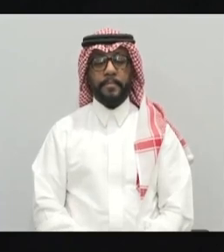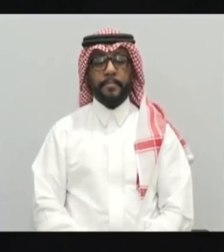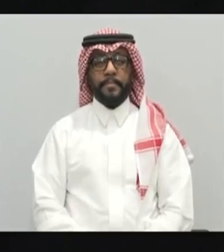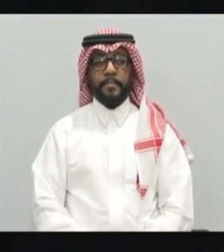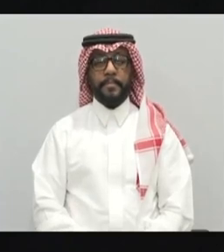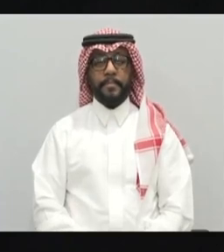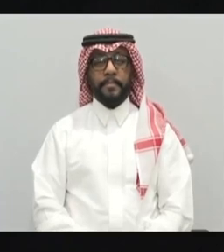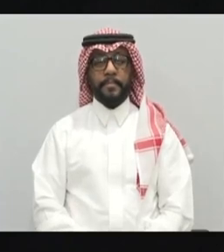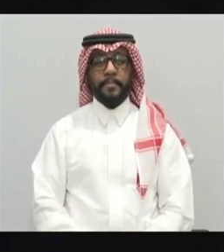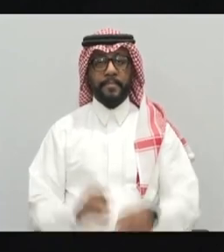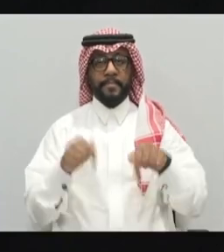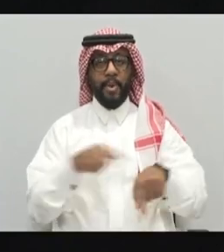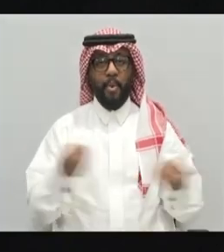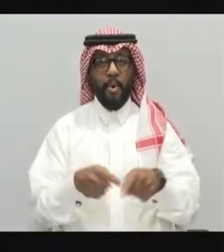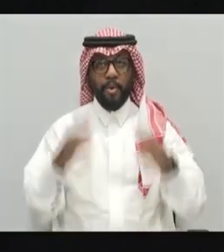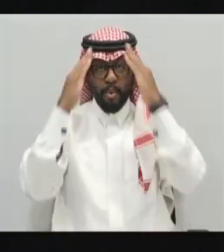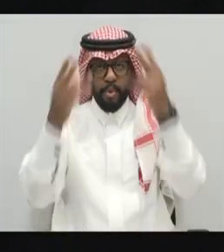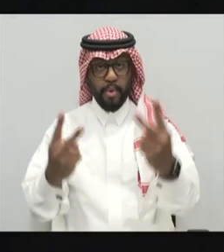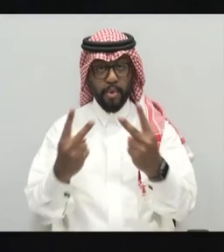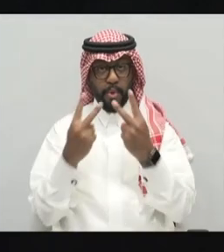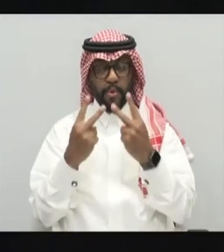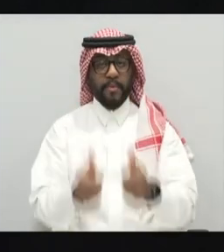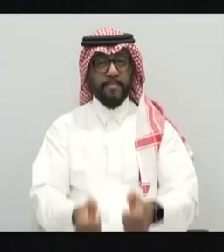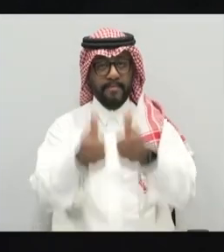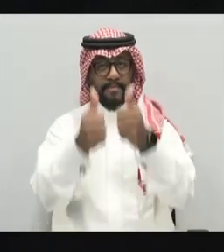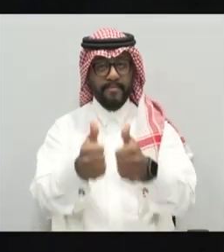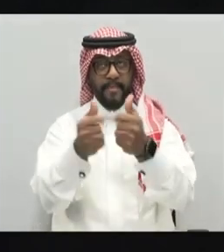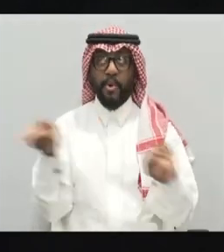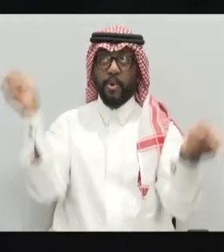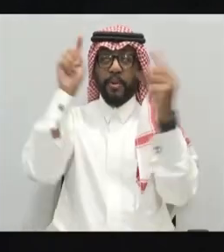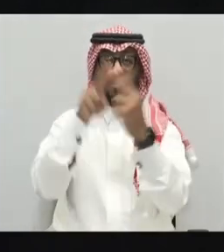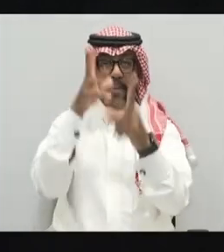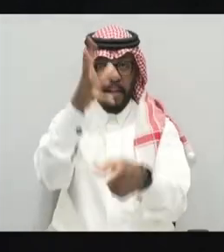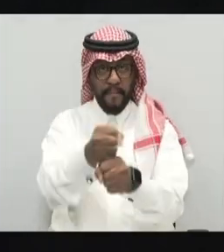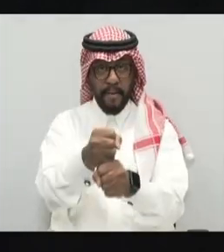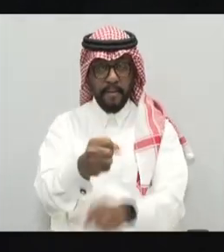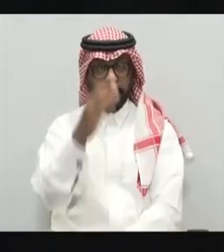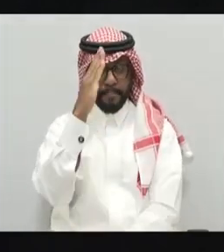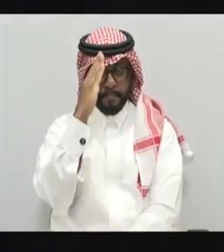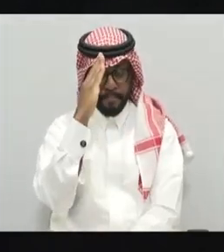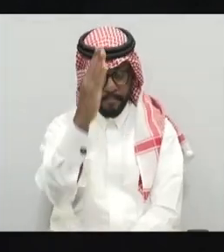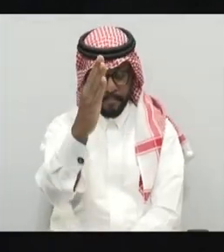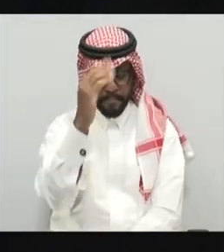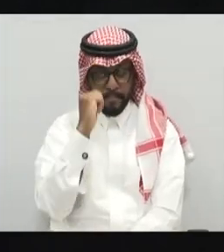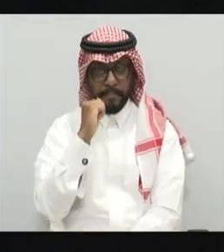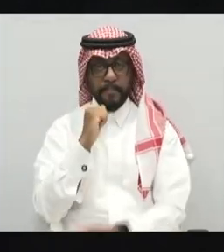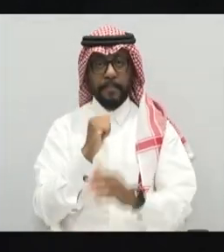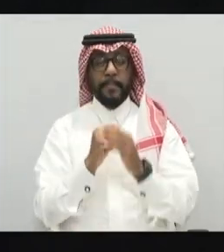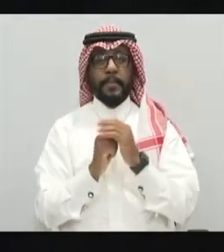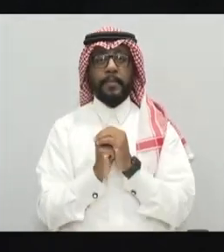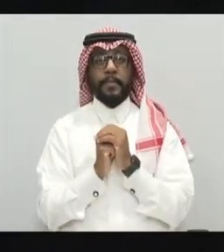في نهايه درسنا شاكره لكم حسن استماعكم استودعكم الله الى لقاء جديد باذن الله